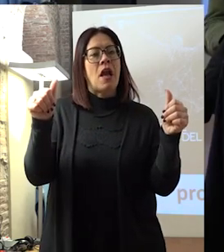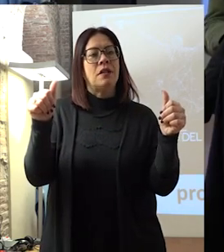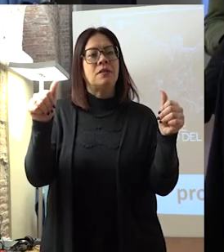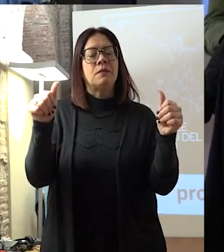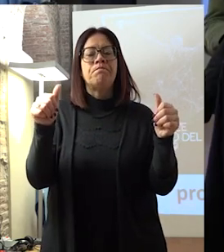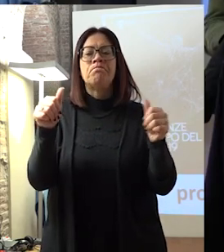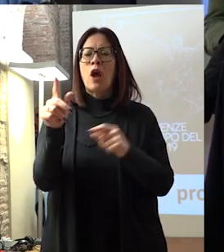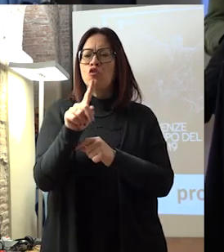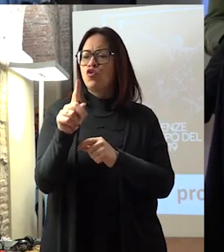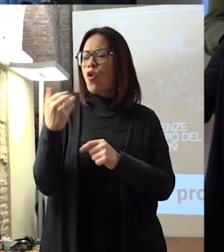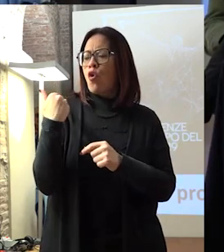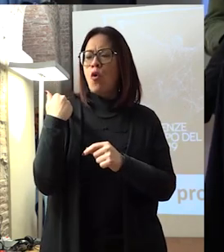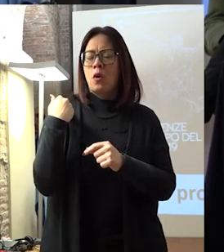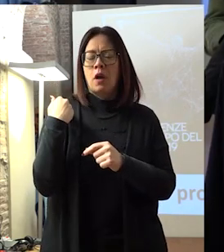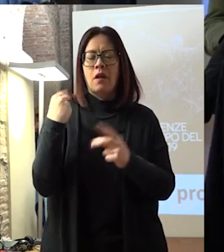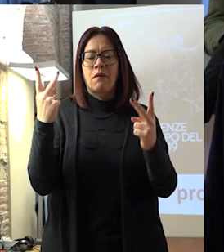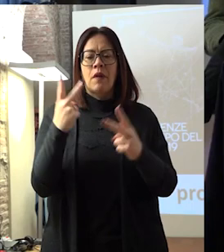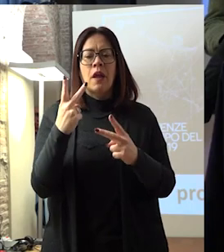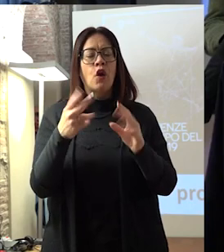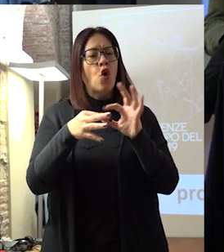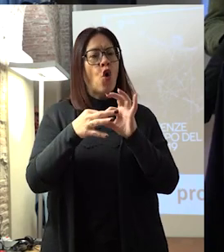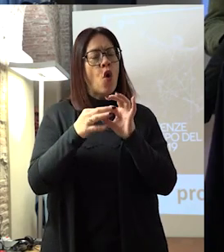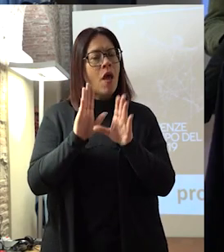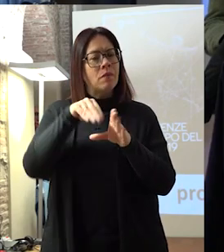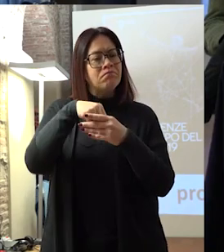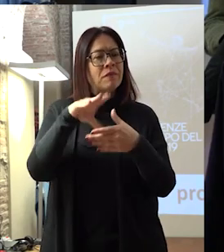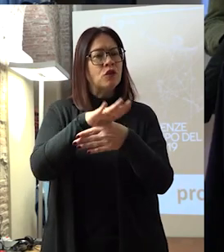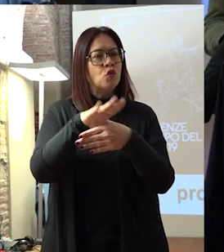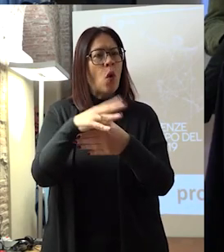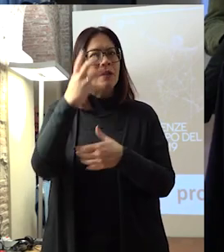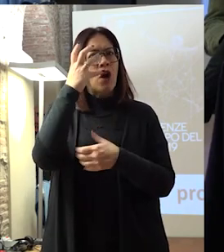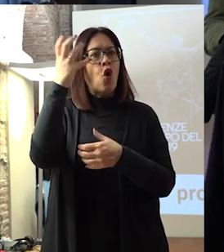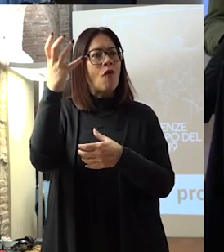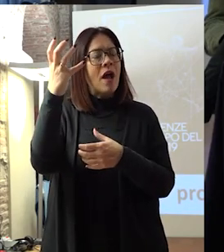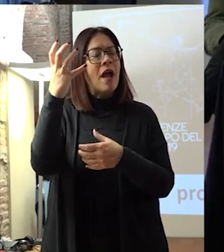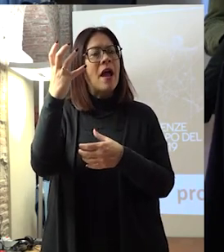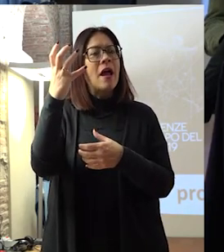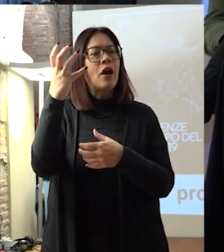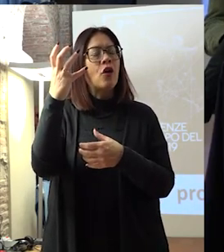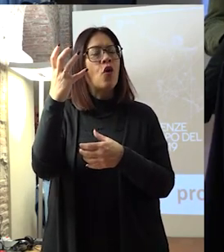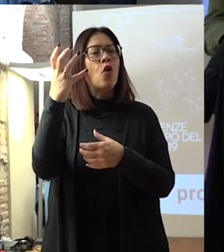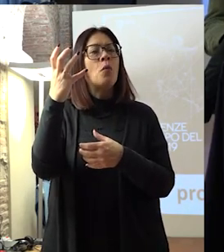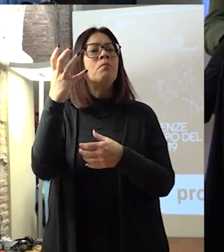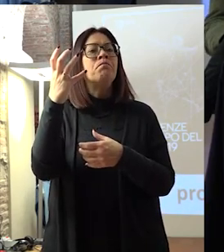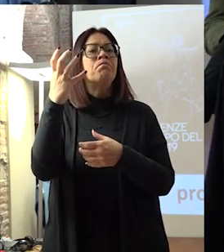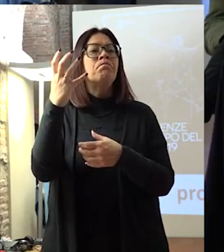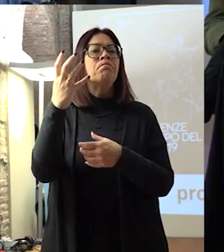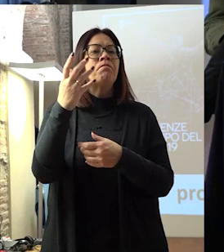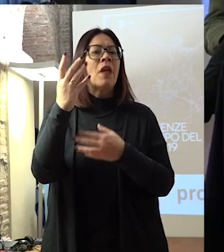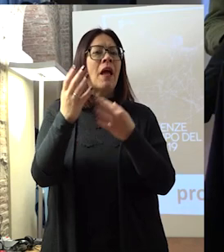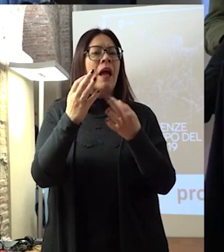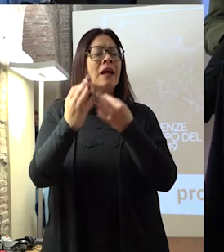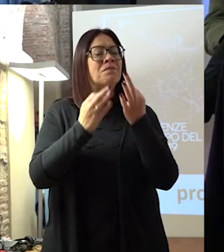fa però una nostra collega, anche lei nella squadra di governo, ci ha aperto delle nuove prospettive e ci ha